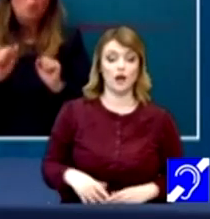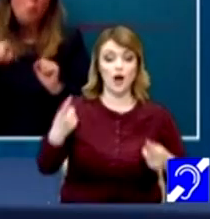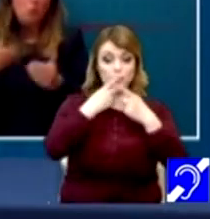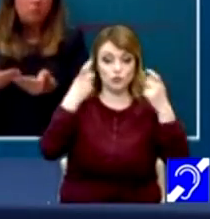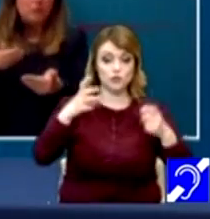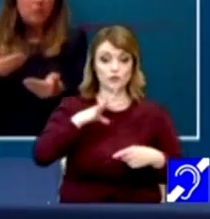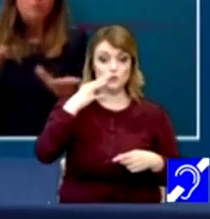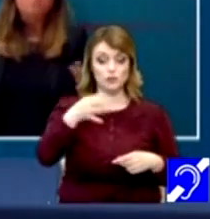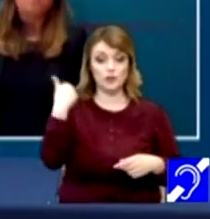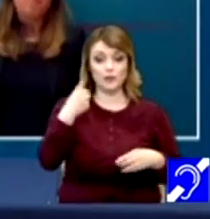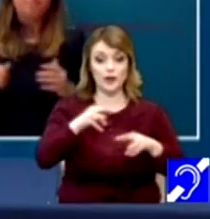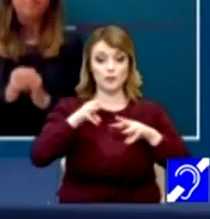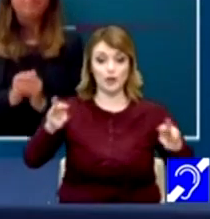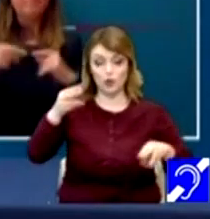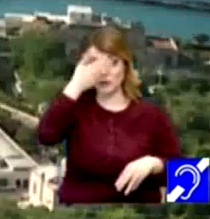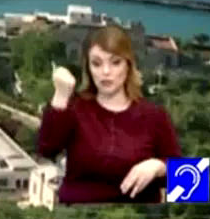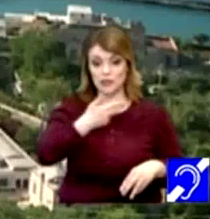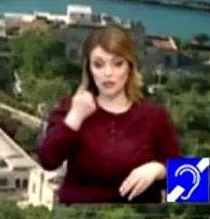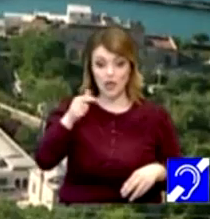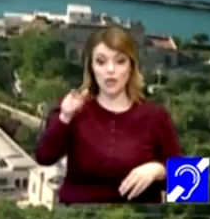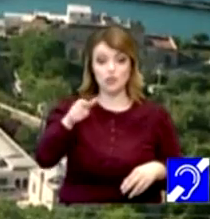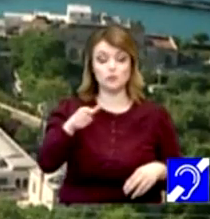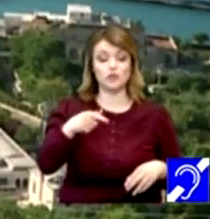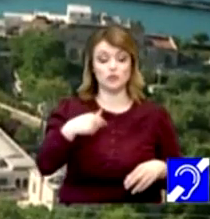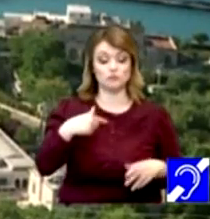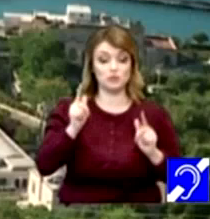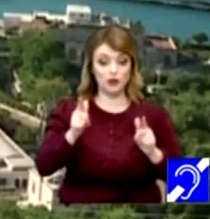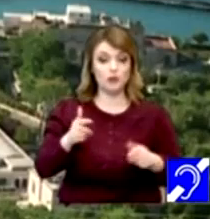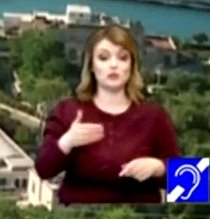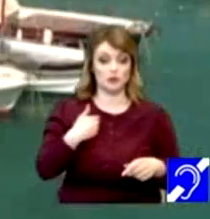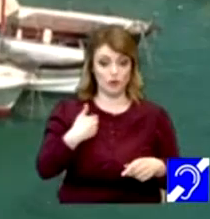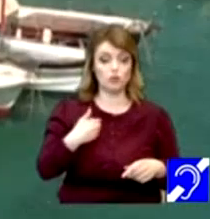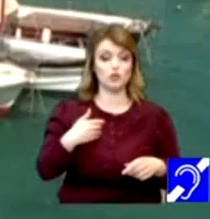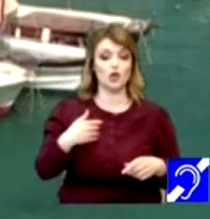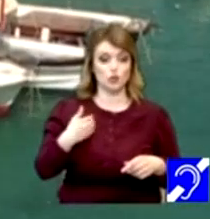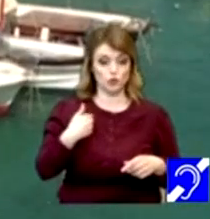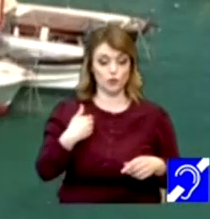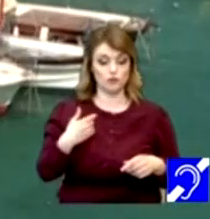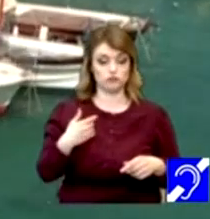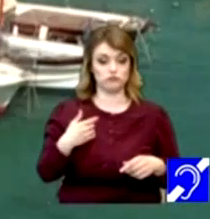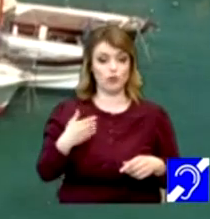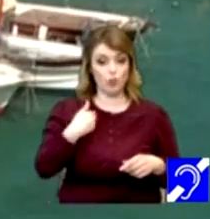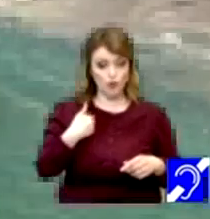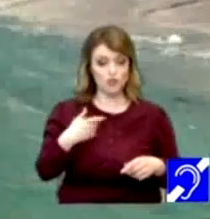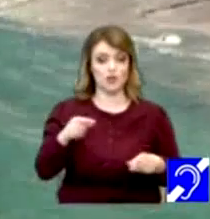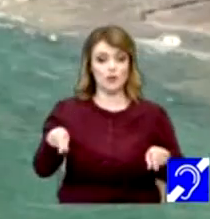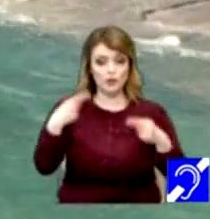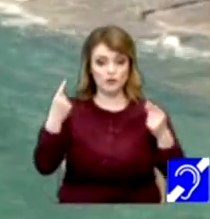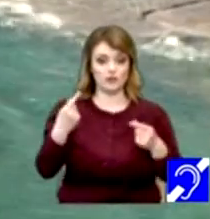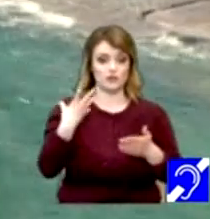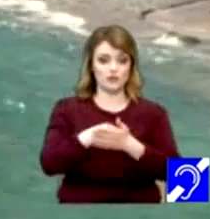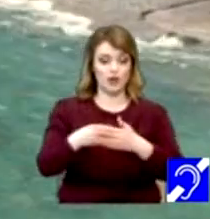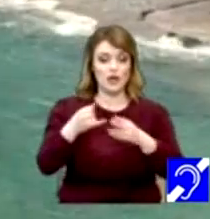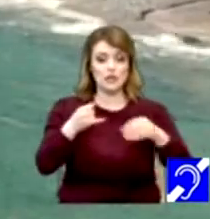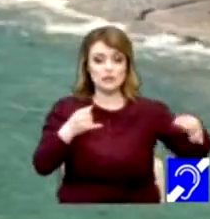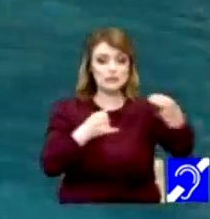Anunțul a fost făcut de premierul Mario Draghi, care întărește astfel declarațiile ministrului italian al turismului. Acesta vrea să promoveze insule